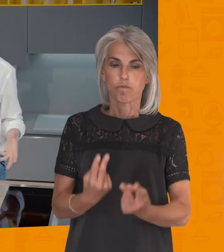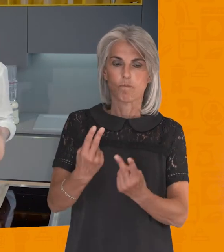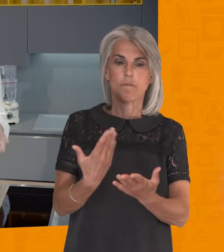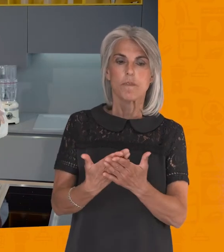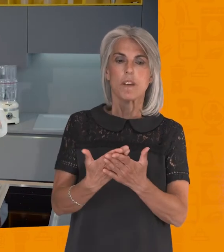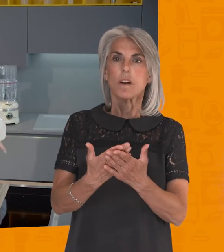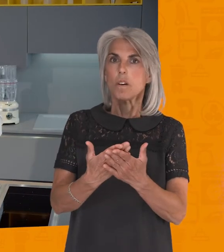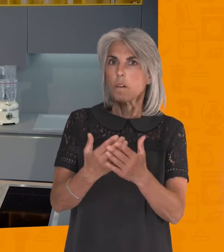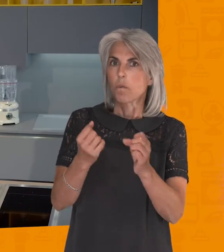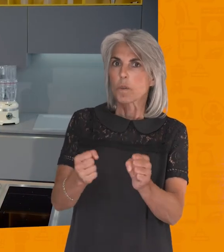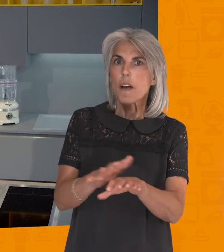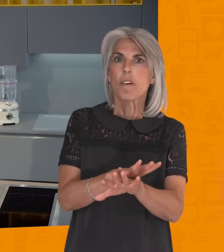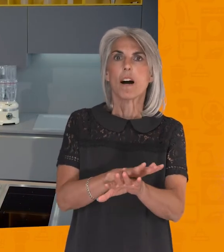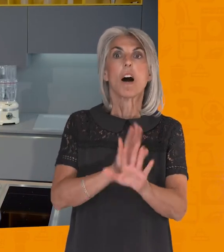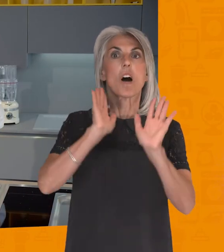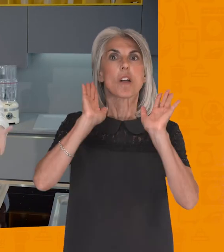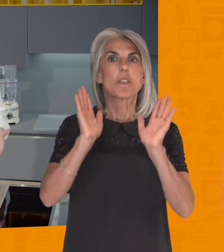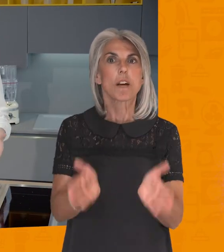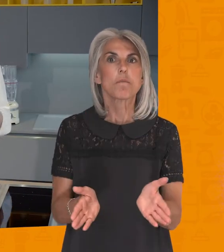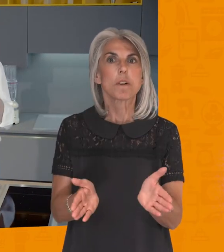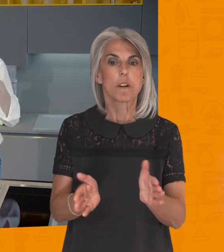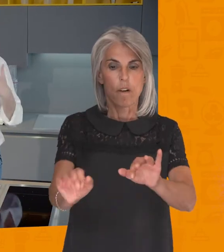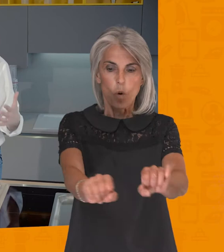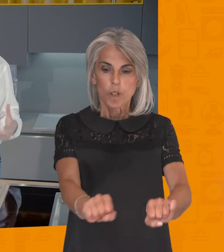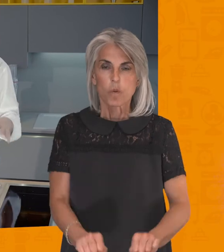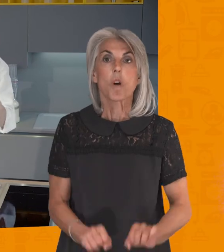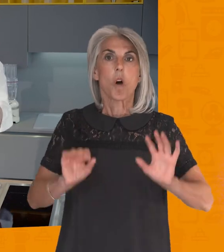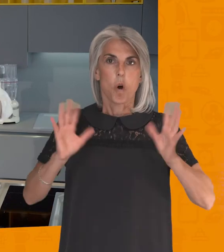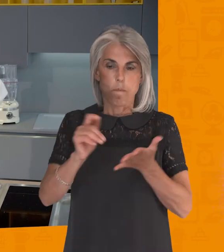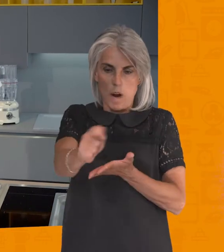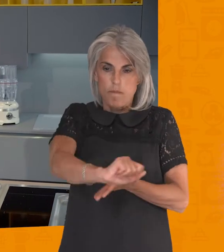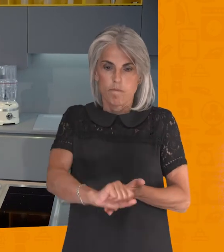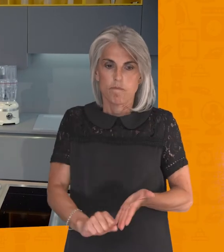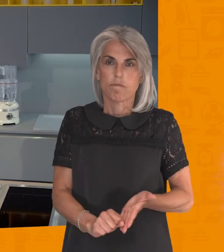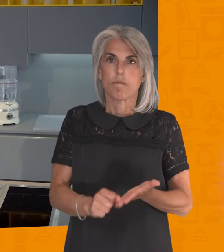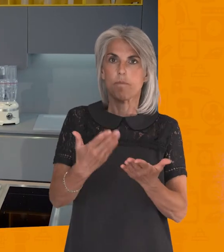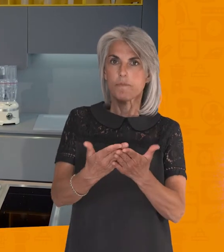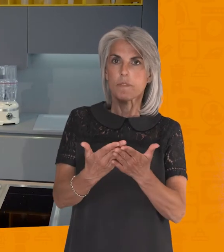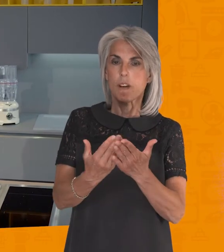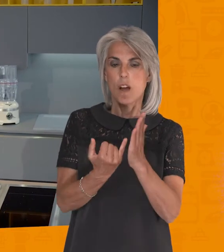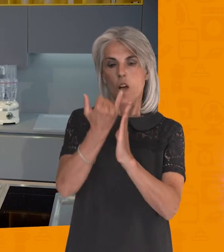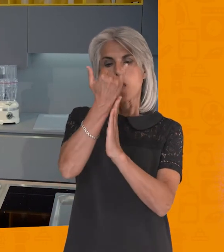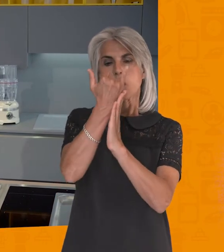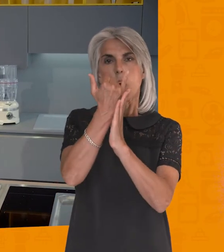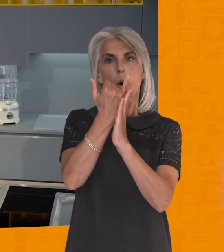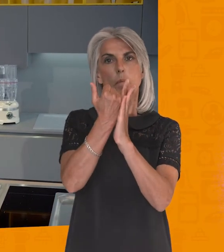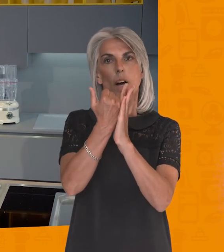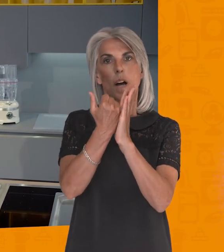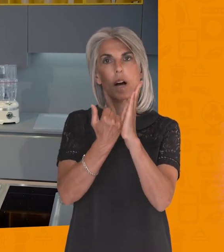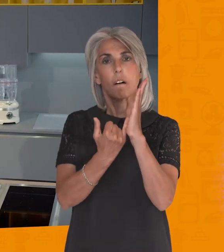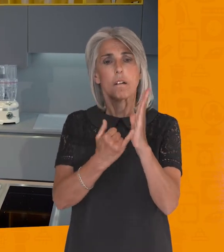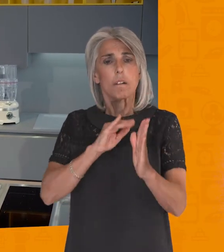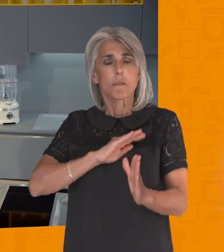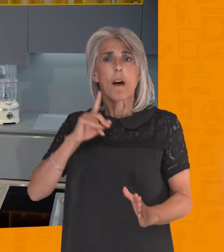les saisir. Donc imaginez tout ce que vous pouvez faire, mais quand vous avez terminé, vous devez le nettoyer. Alors, il est en train de baisser en température, et puis on